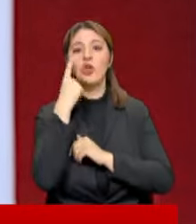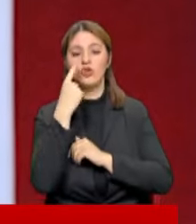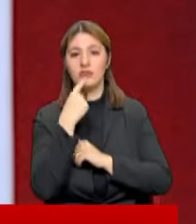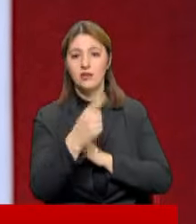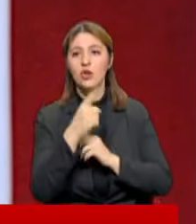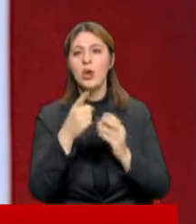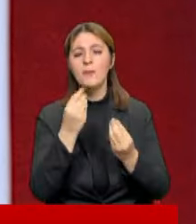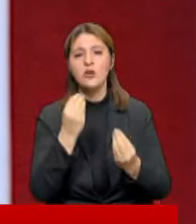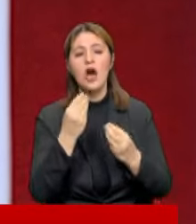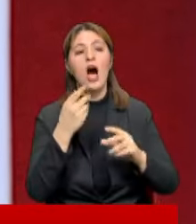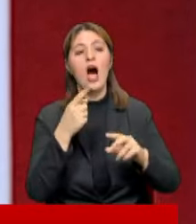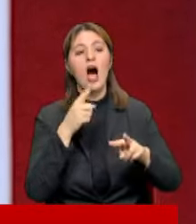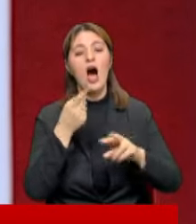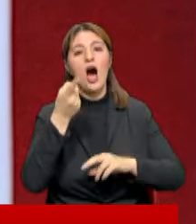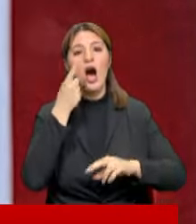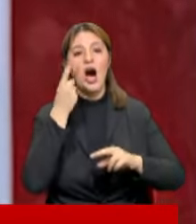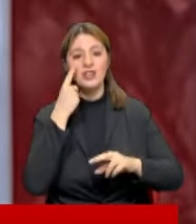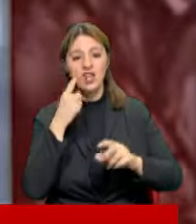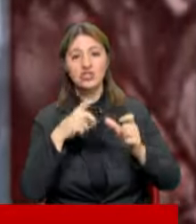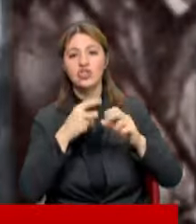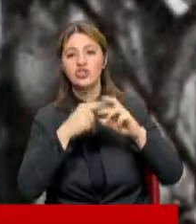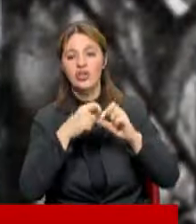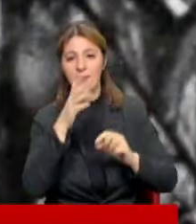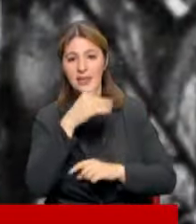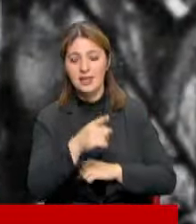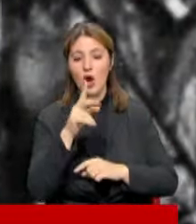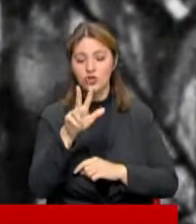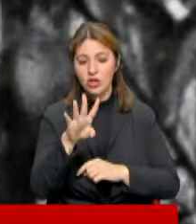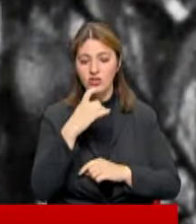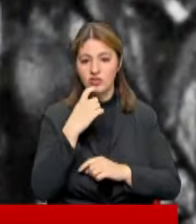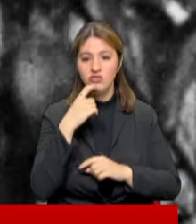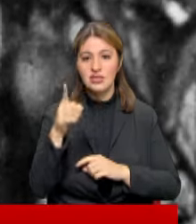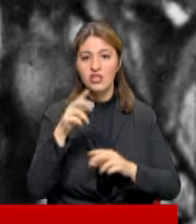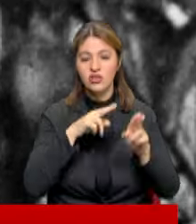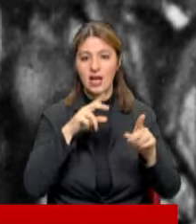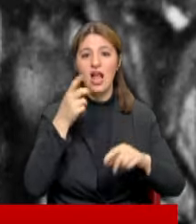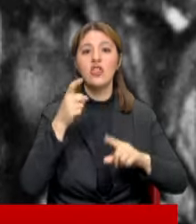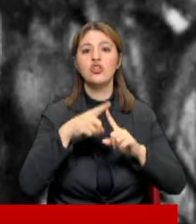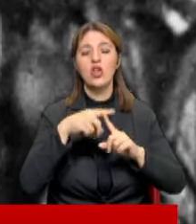uluslar onu ataşark bildi 34 yaşında Çanakkale'de Troya